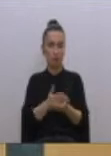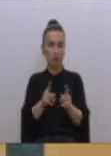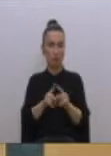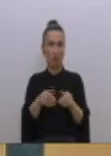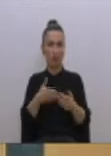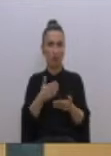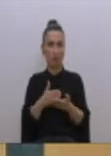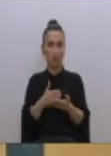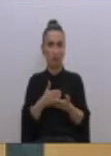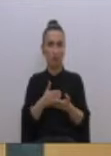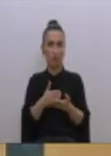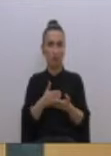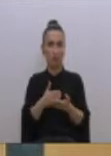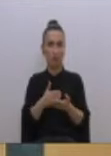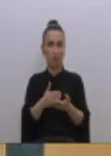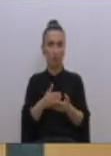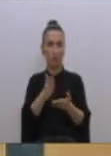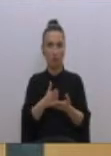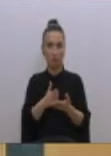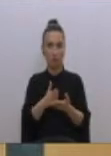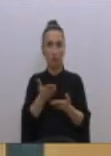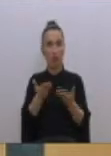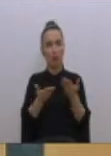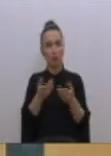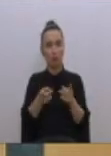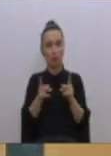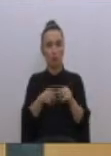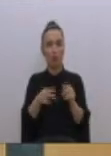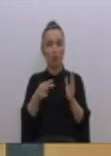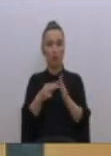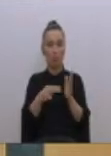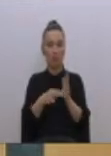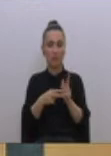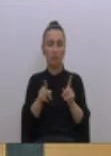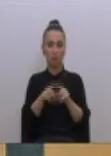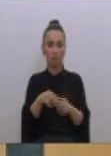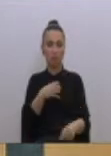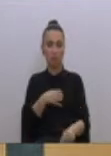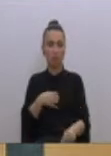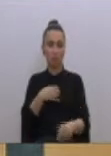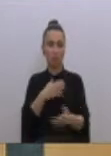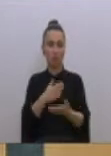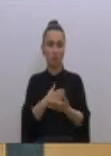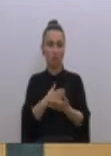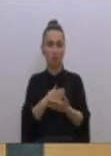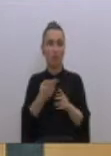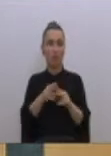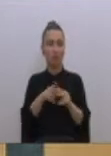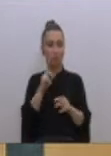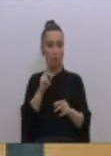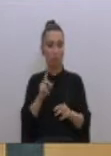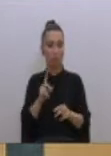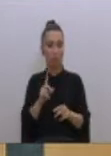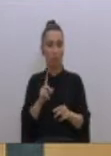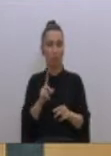ამიტომ რიცხვი დიდია, რასა შეფასებაც მნიშვნელოვანია, რადგანაც